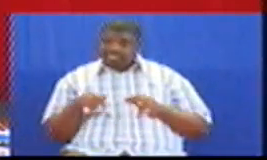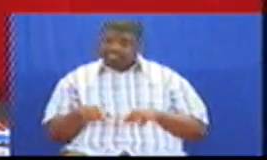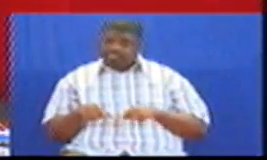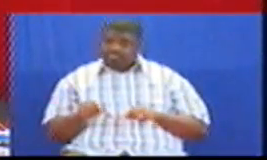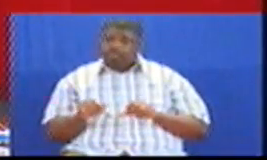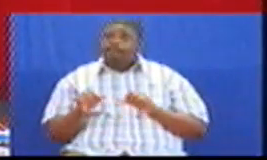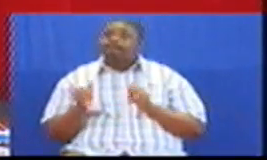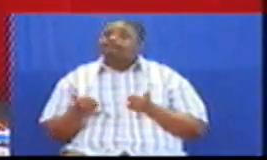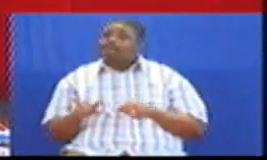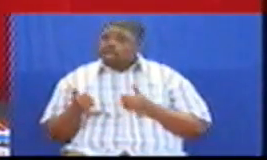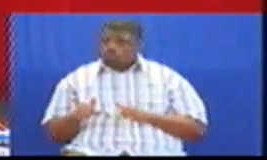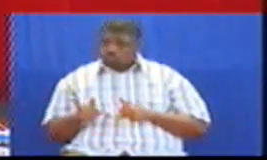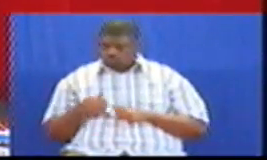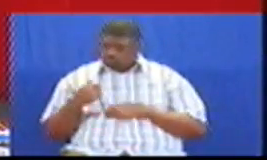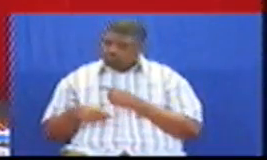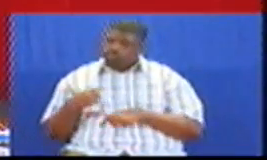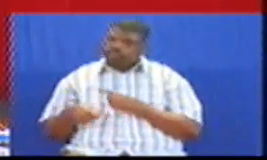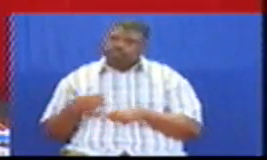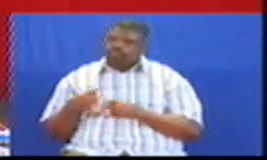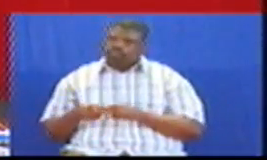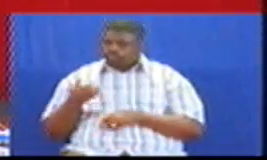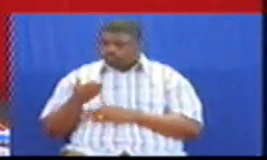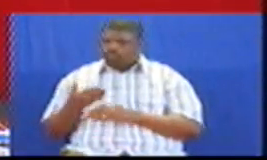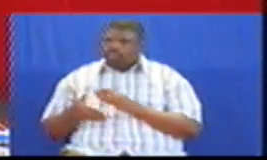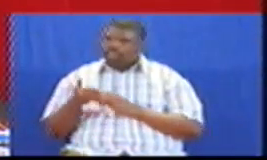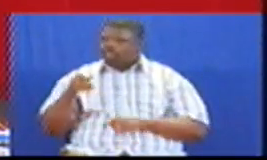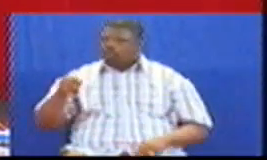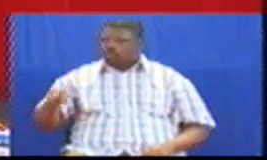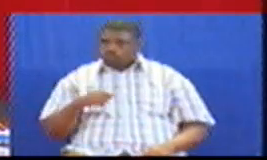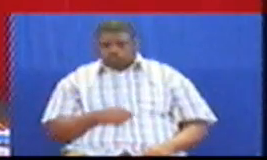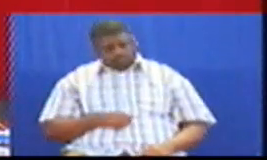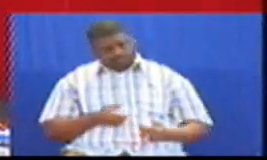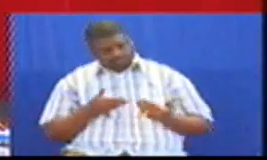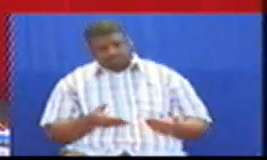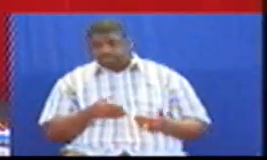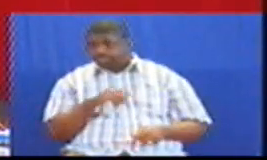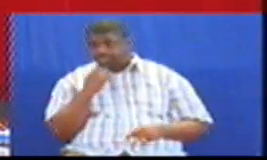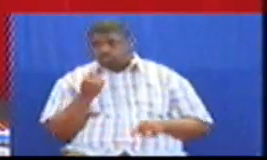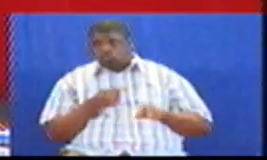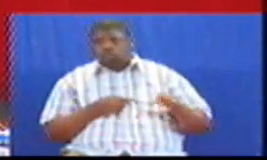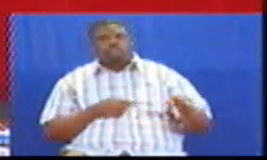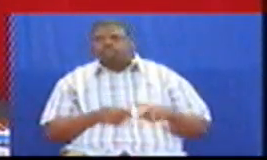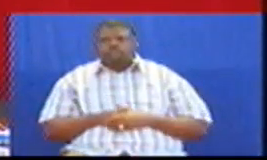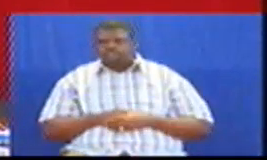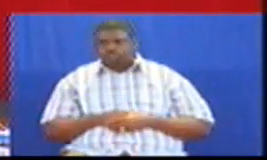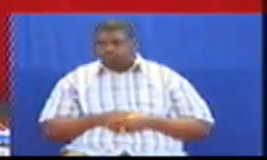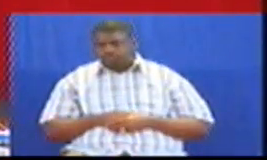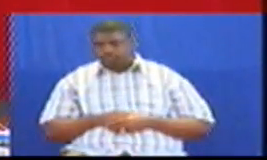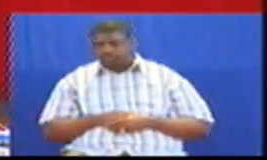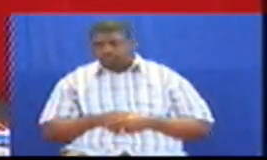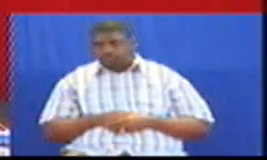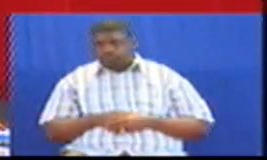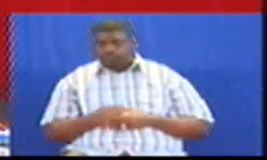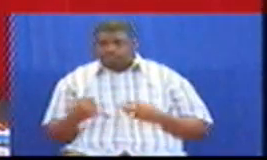bado tunaendelea na majengo hayo hayo, kwa hiyo hayatoshi. Pamoja na